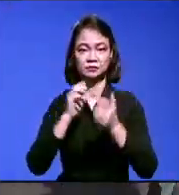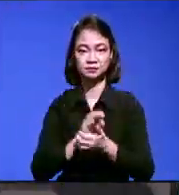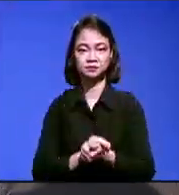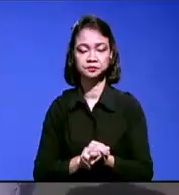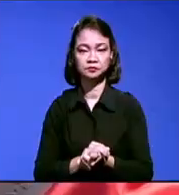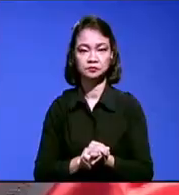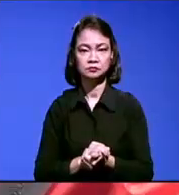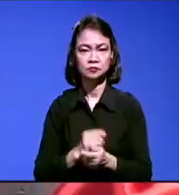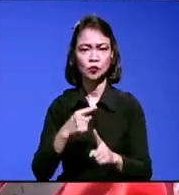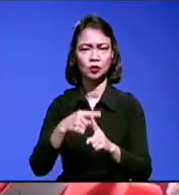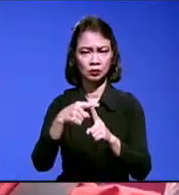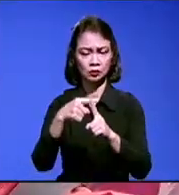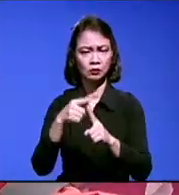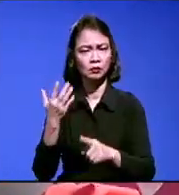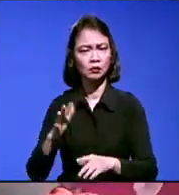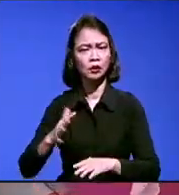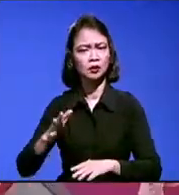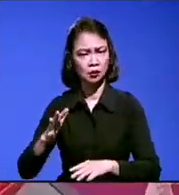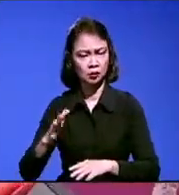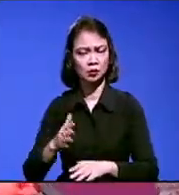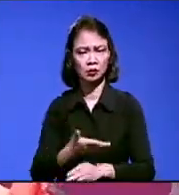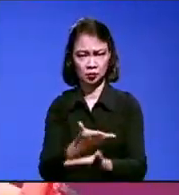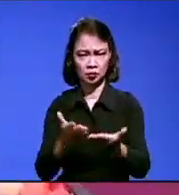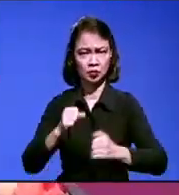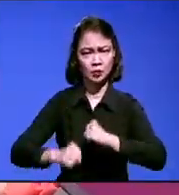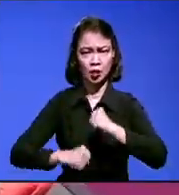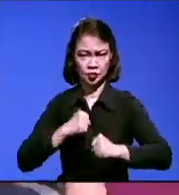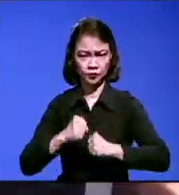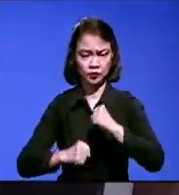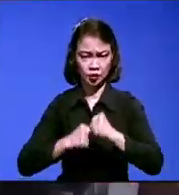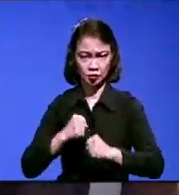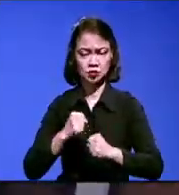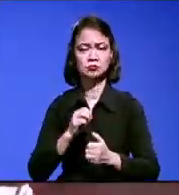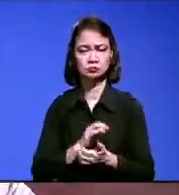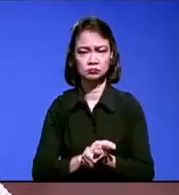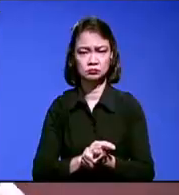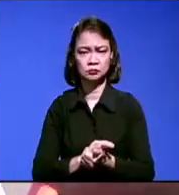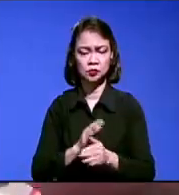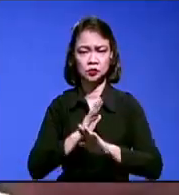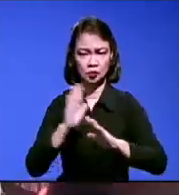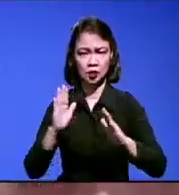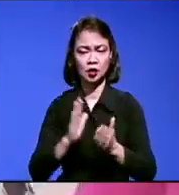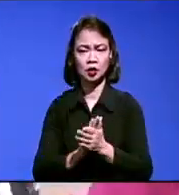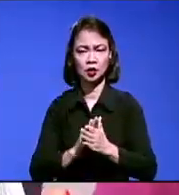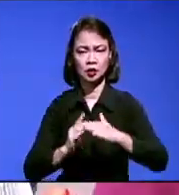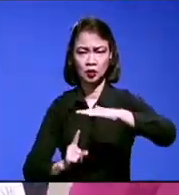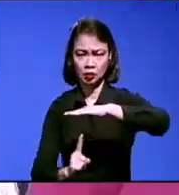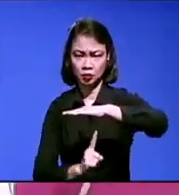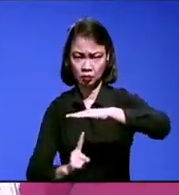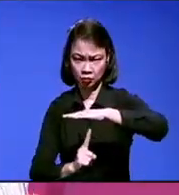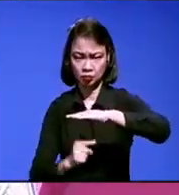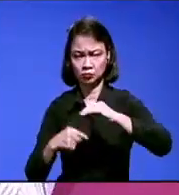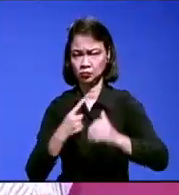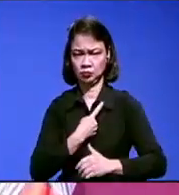Trennya meningkat karena memang rata-rata mereka yang masih beraktivitas, ya, beraktivitas tidak melaksanakan social distancing